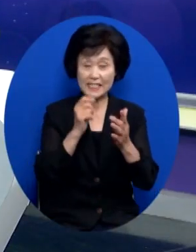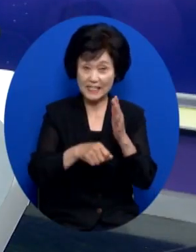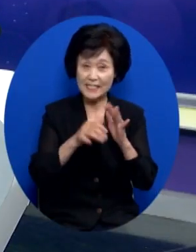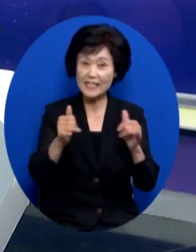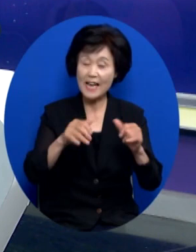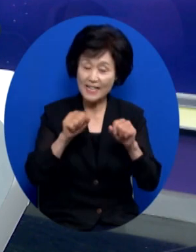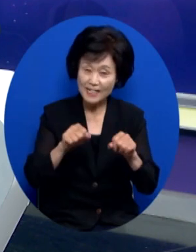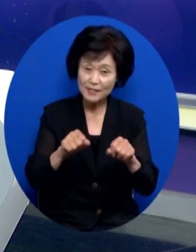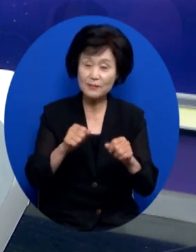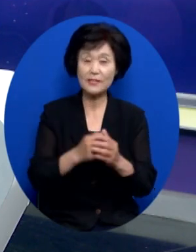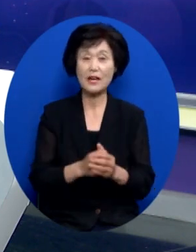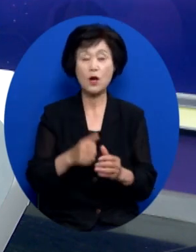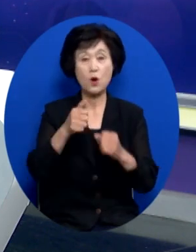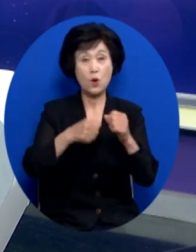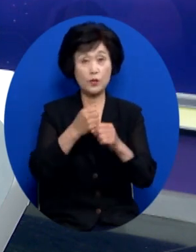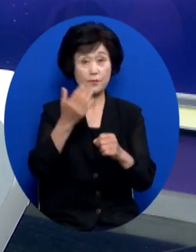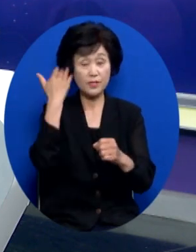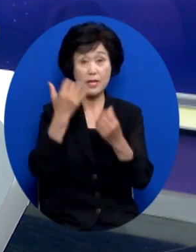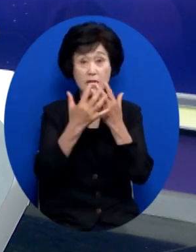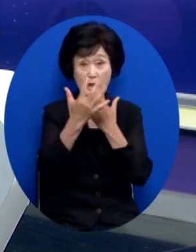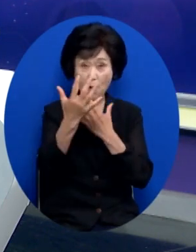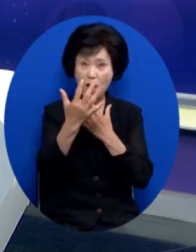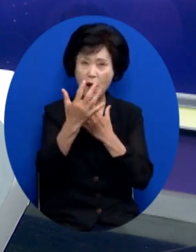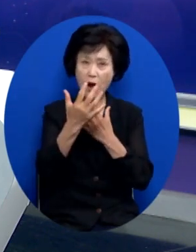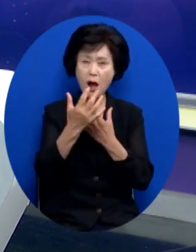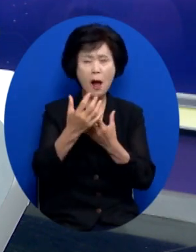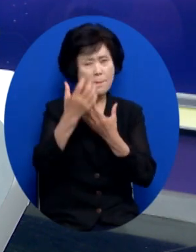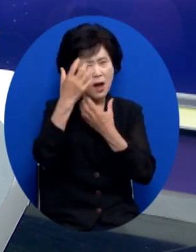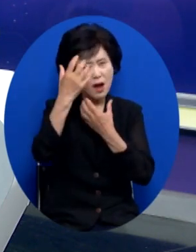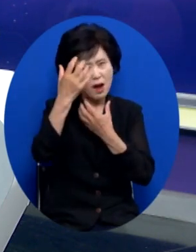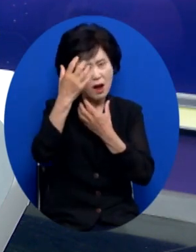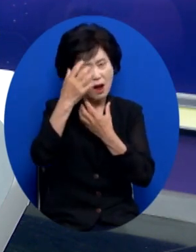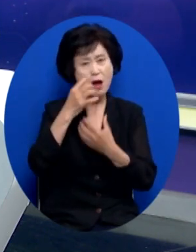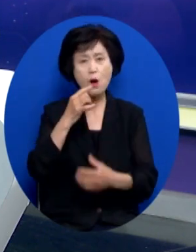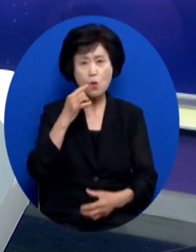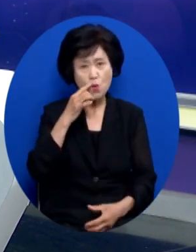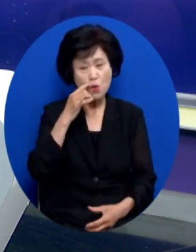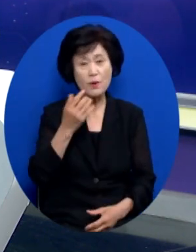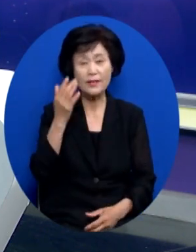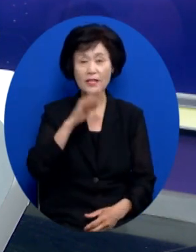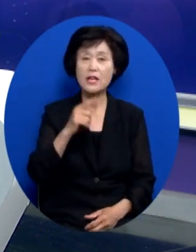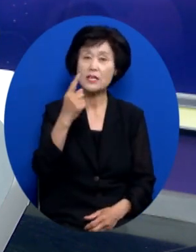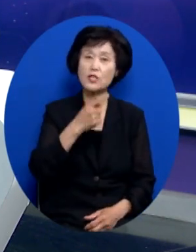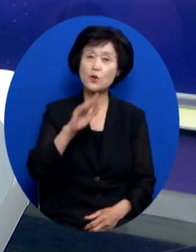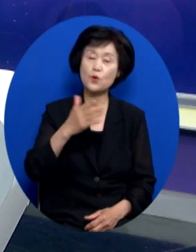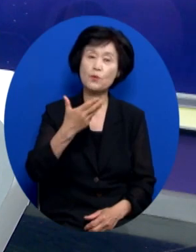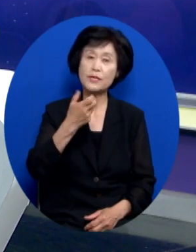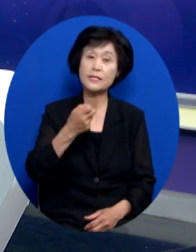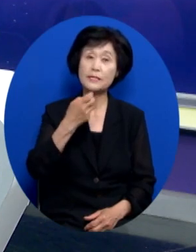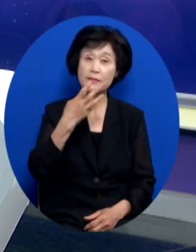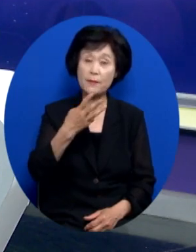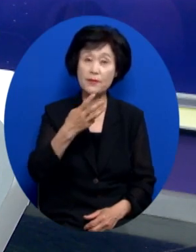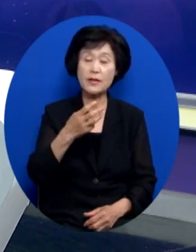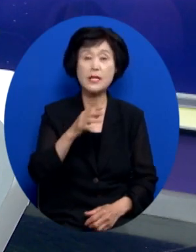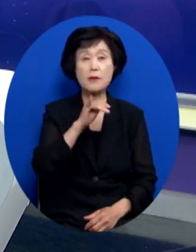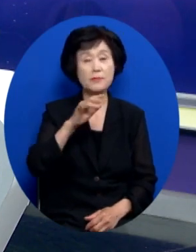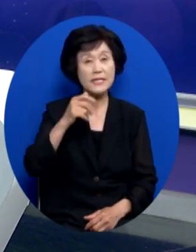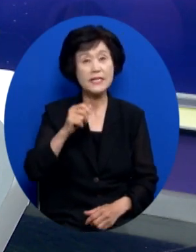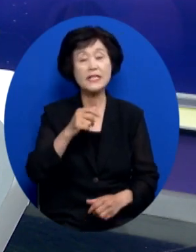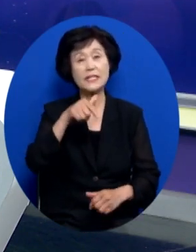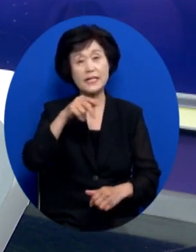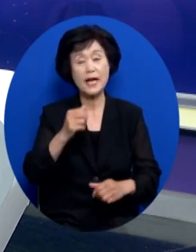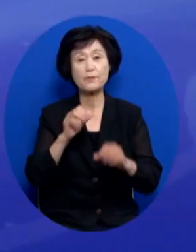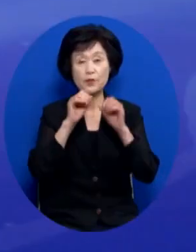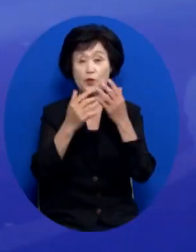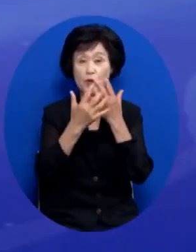이현지 기자, 50년 전 대회가 얼마나 대단했는지 궁금한데요. 1973년 빌리 그레함 전도대회 소개해 주시죠.